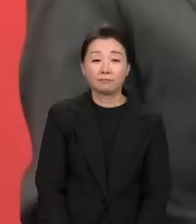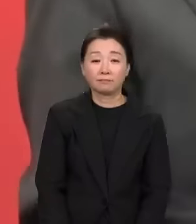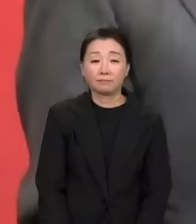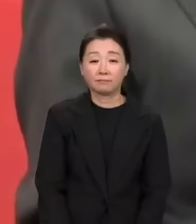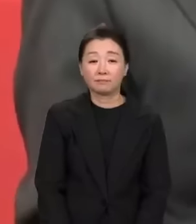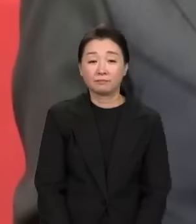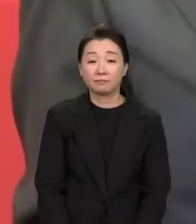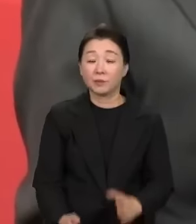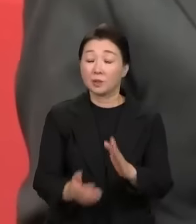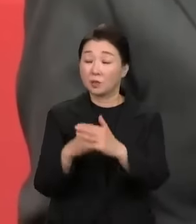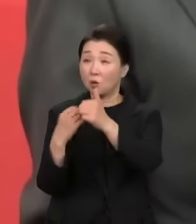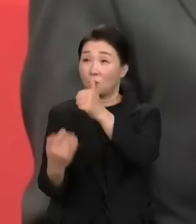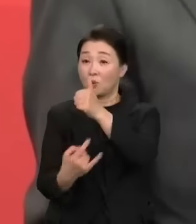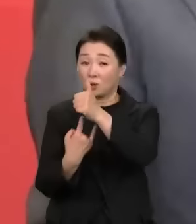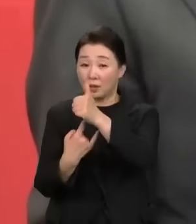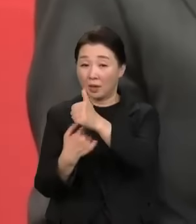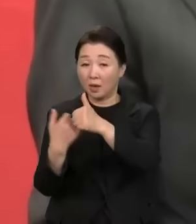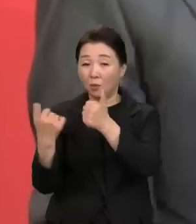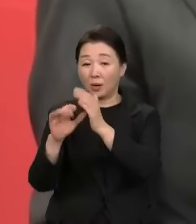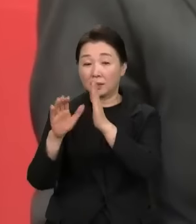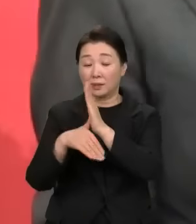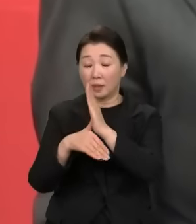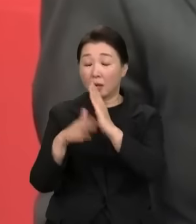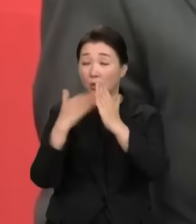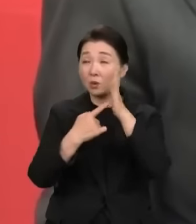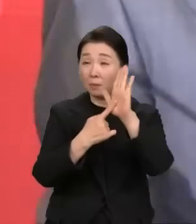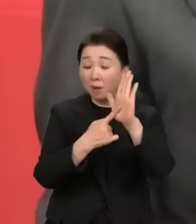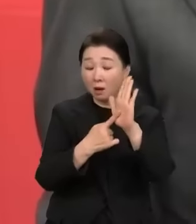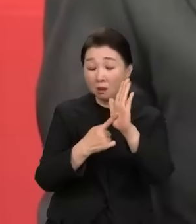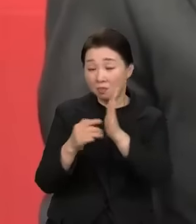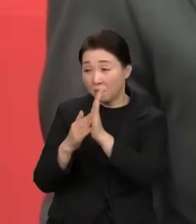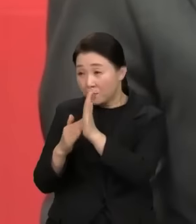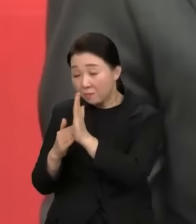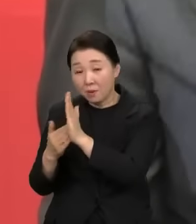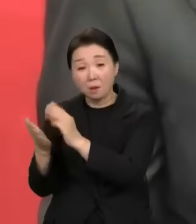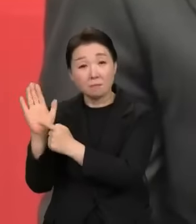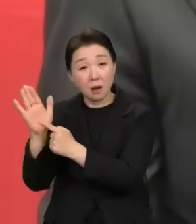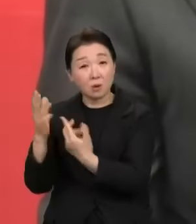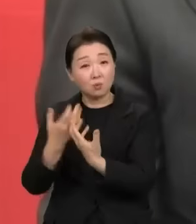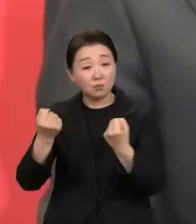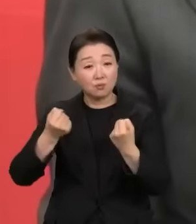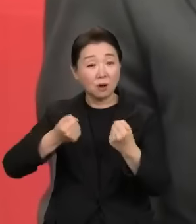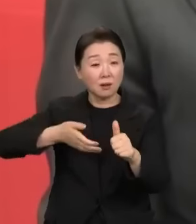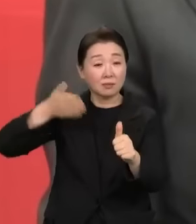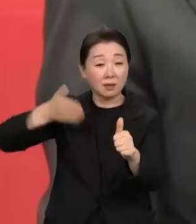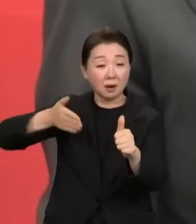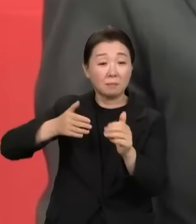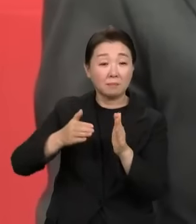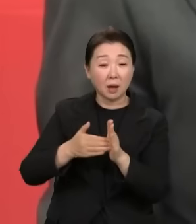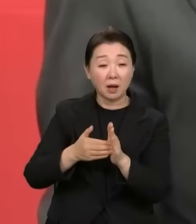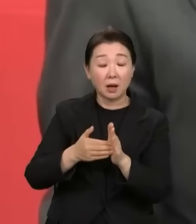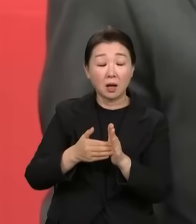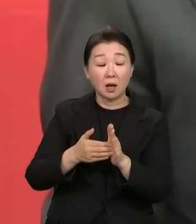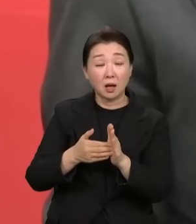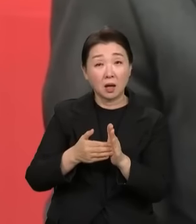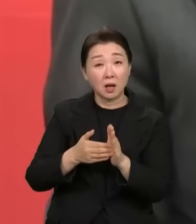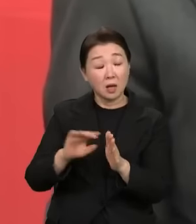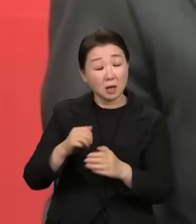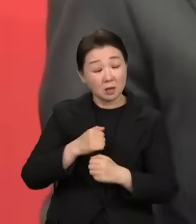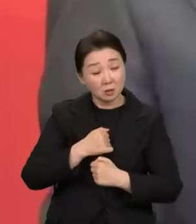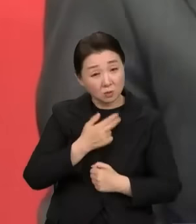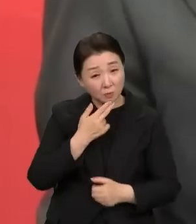최고위원 회의에서 공개 발언과 비공개 발언을 좀 구분해 달라는 부탁의 말씀을 드렸는데